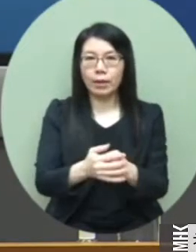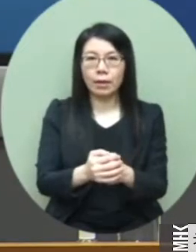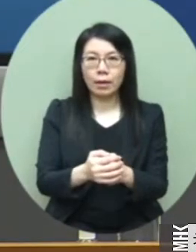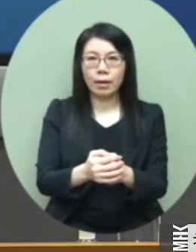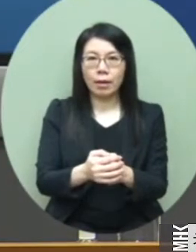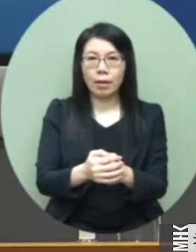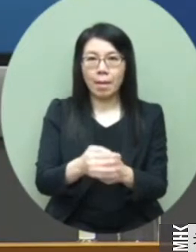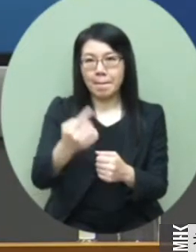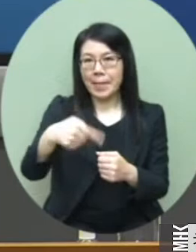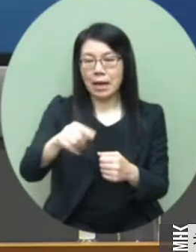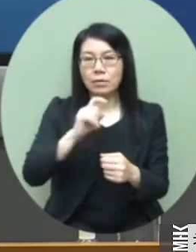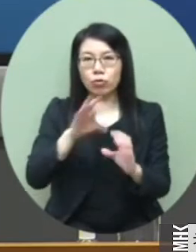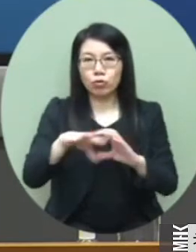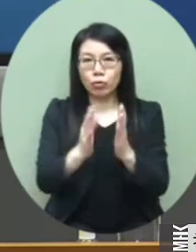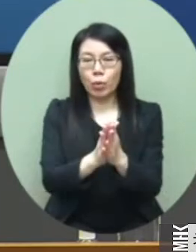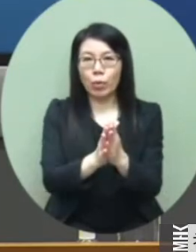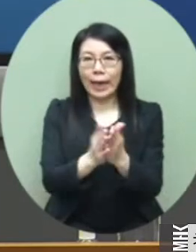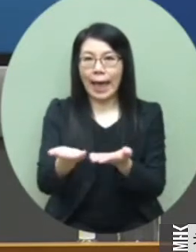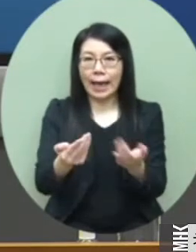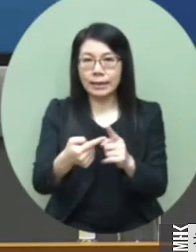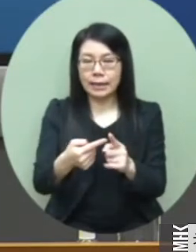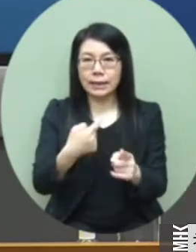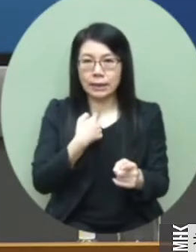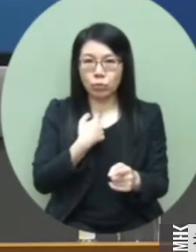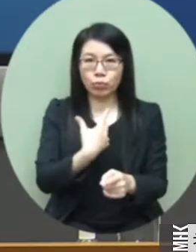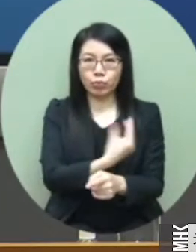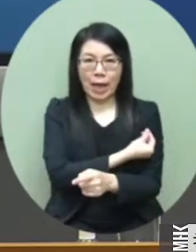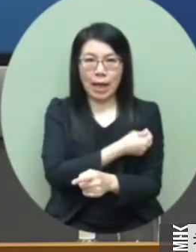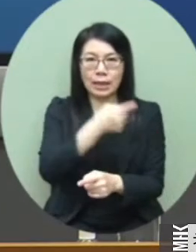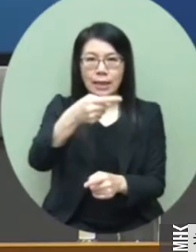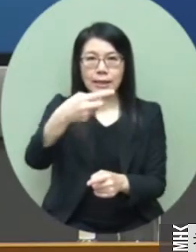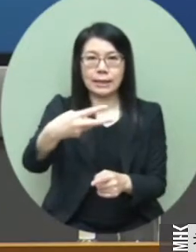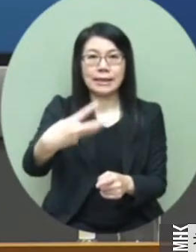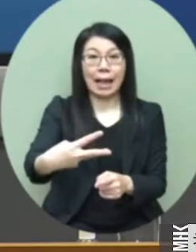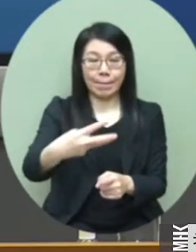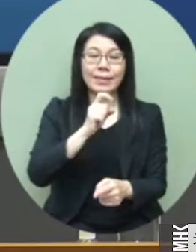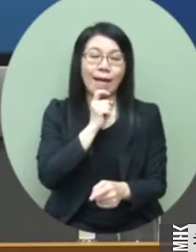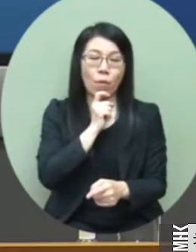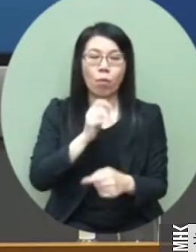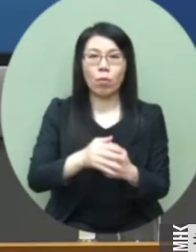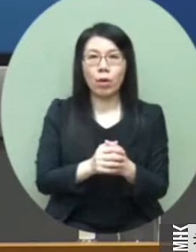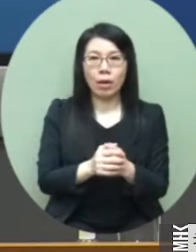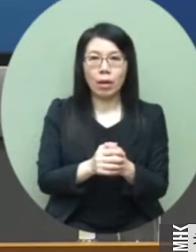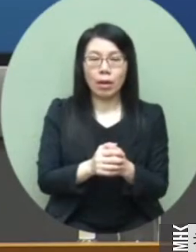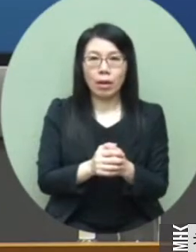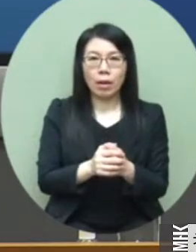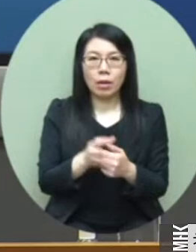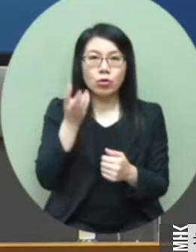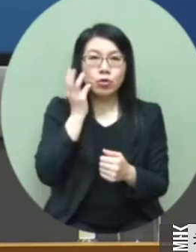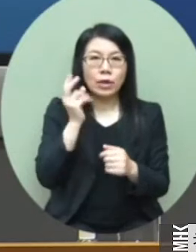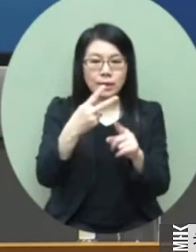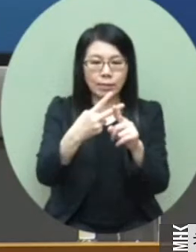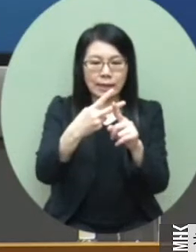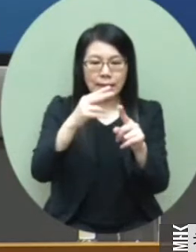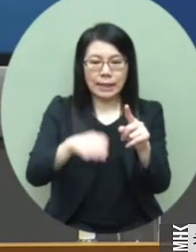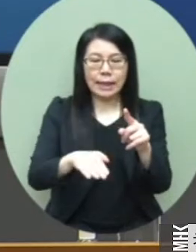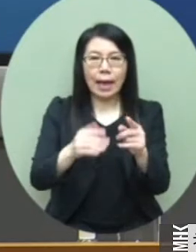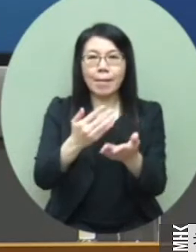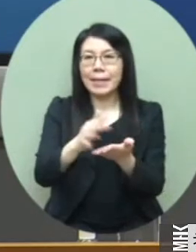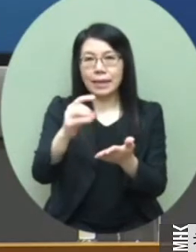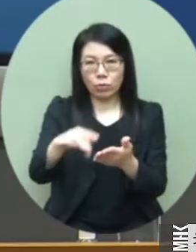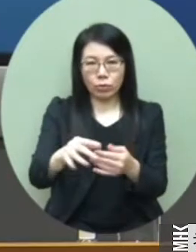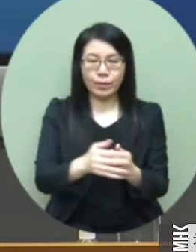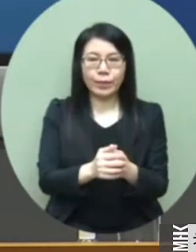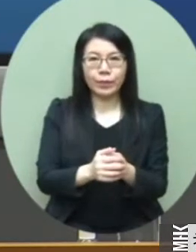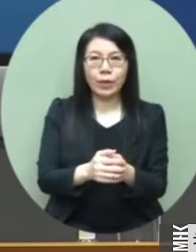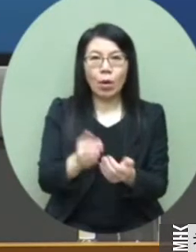次嘅所有入場嘅顧客咧都要接種咗3劑嘅疫苗，除咗咧係12歲以下嘅小童啦，